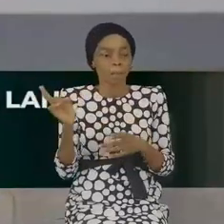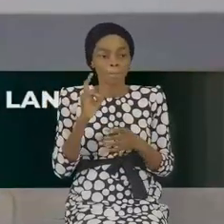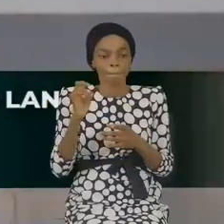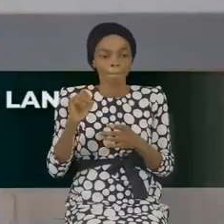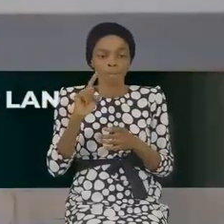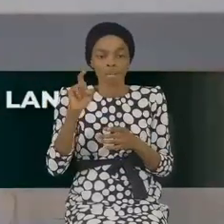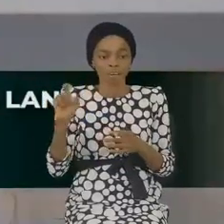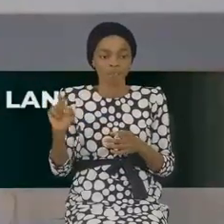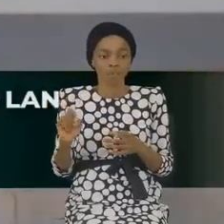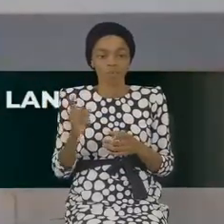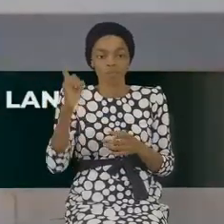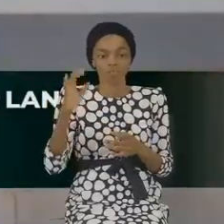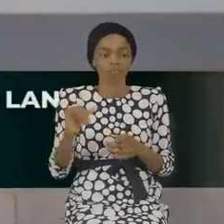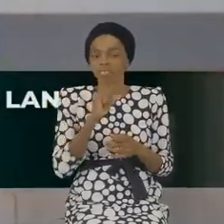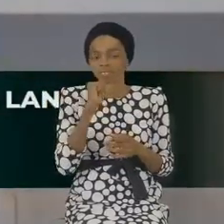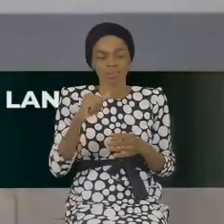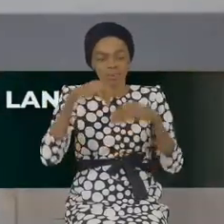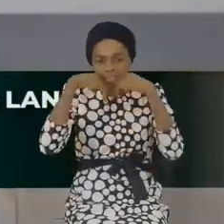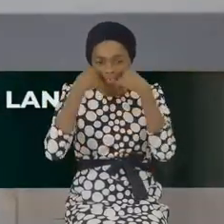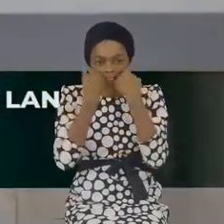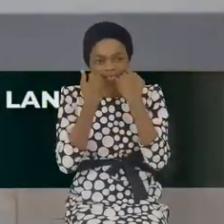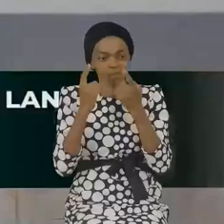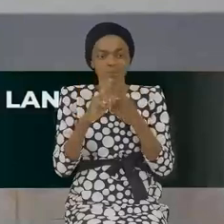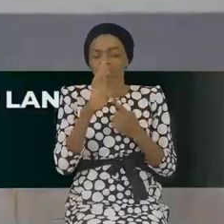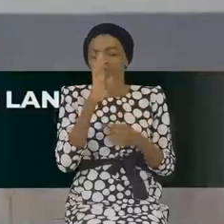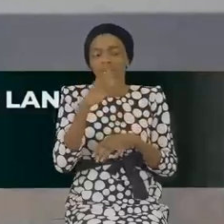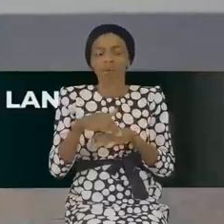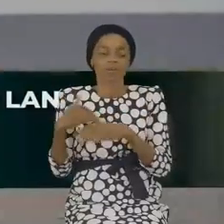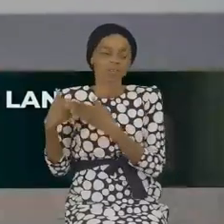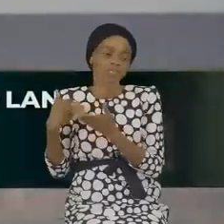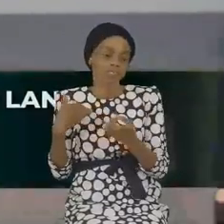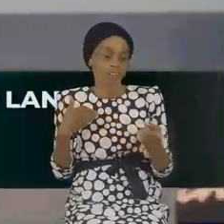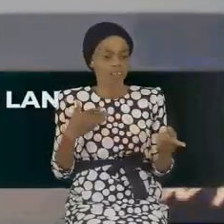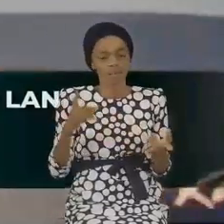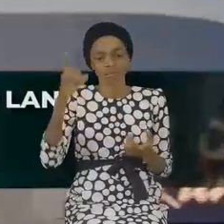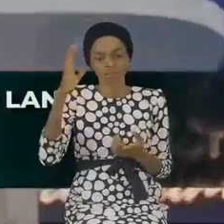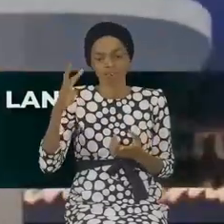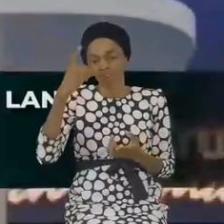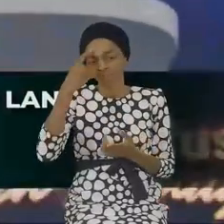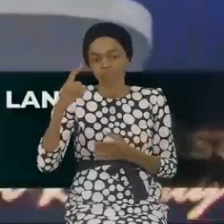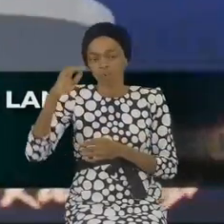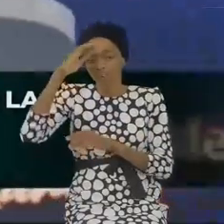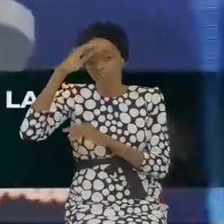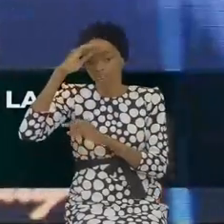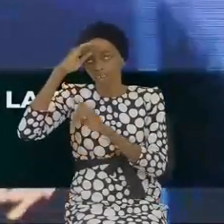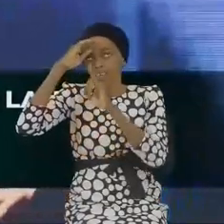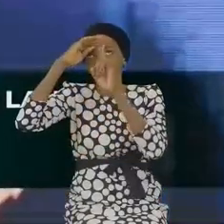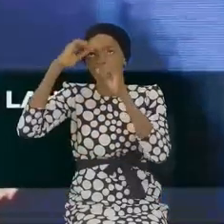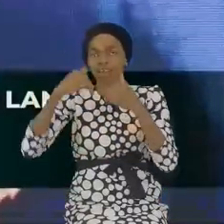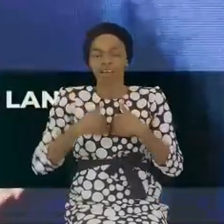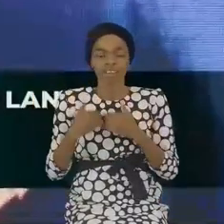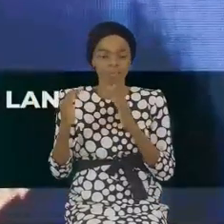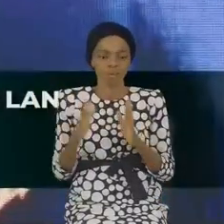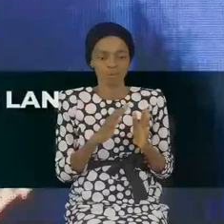d'être appelé leur Dieu, car il leur a préparé une cité.